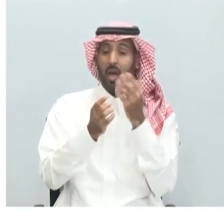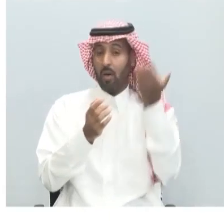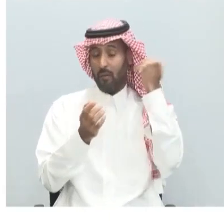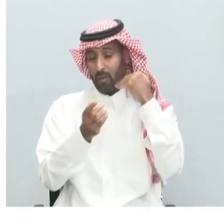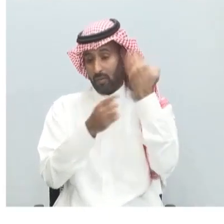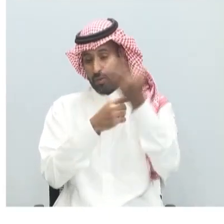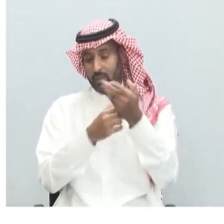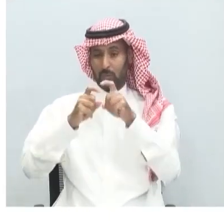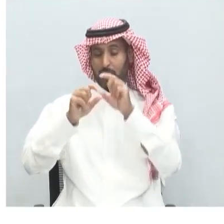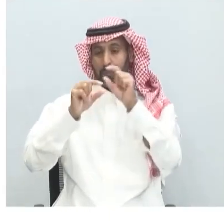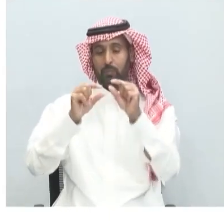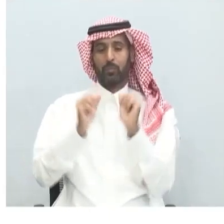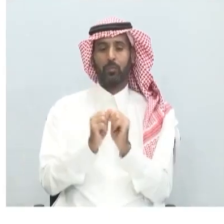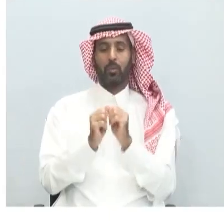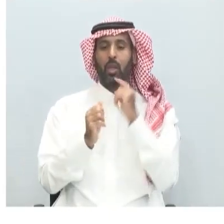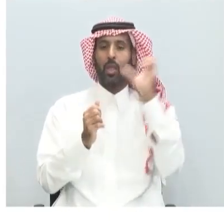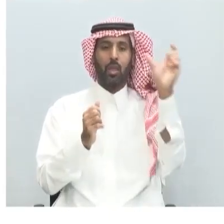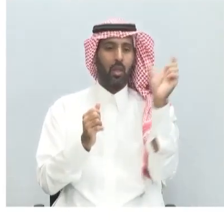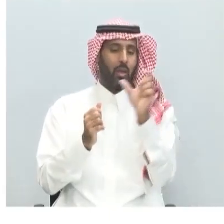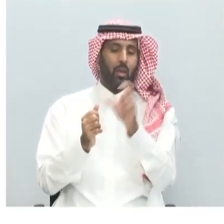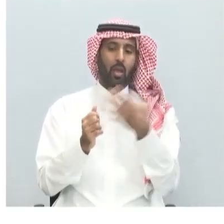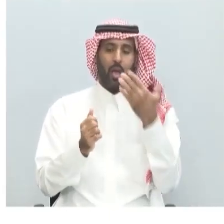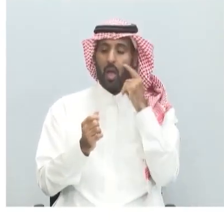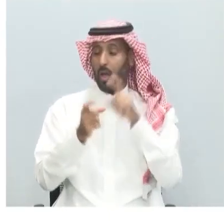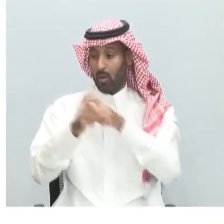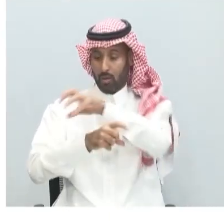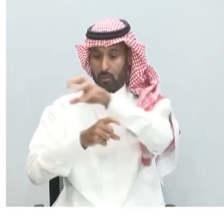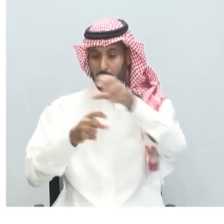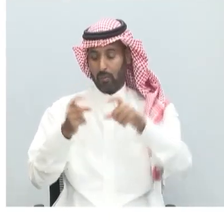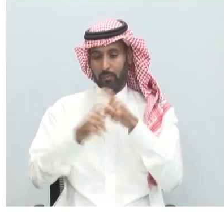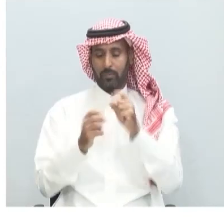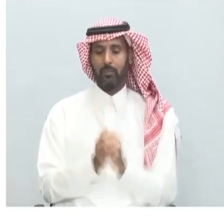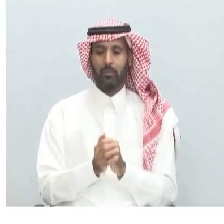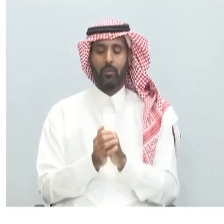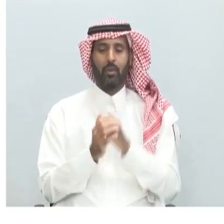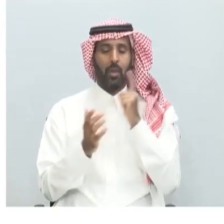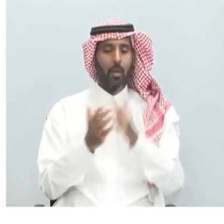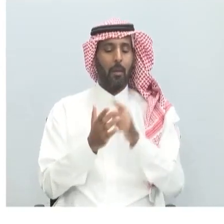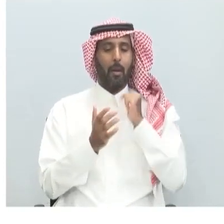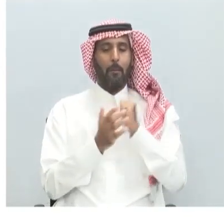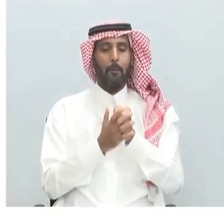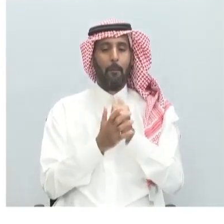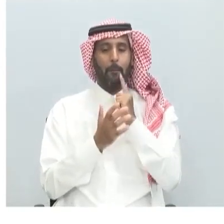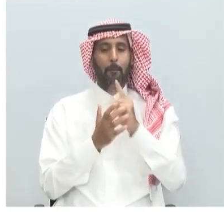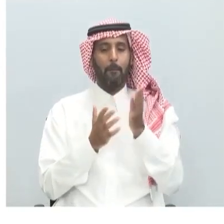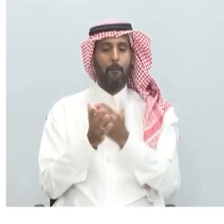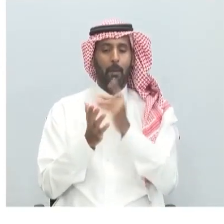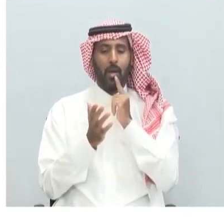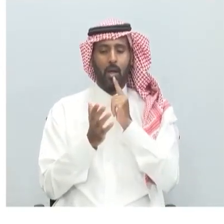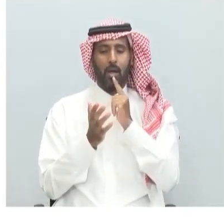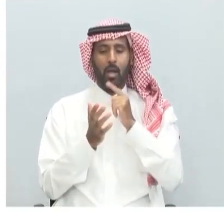الحصه القادمه باذن الله المفردات الجديده التوزيع الالكتروني مبدا فباول بناء التصاعدي